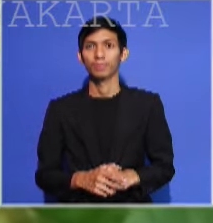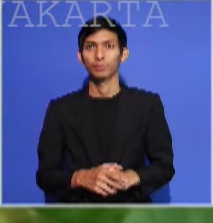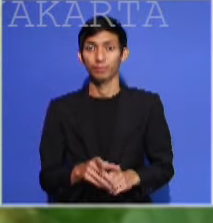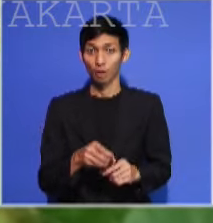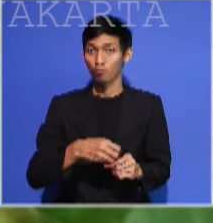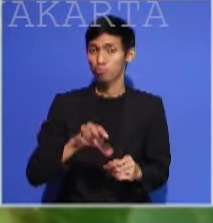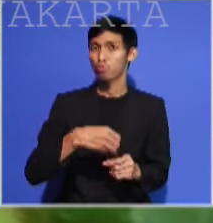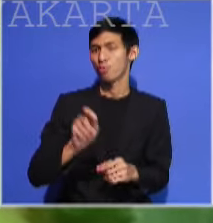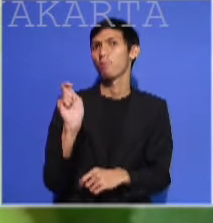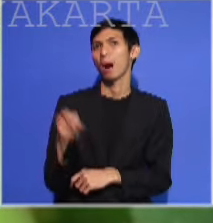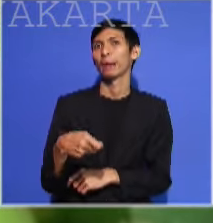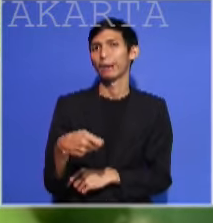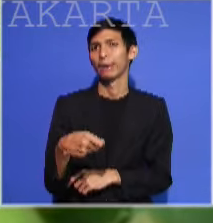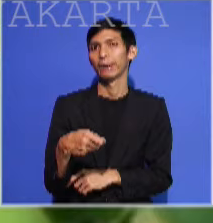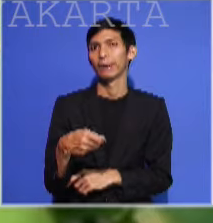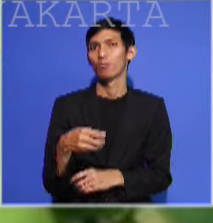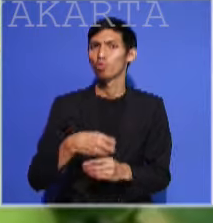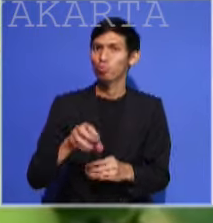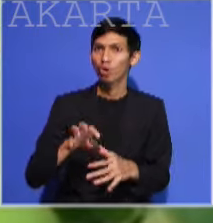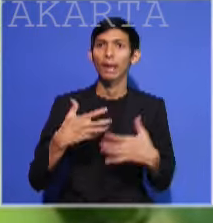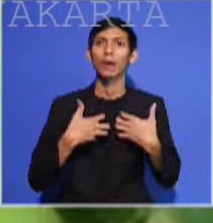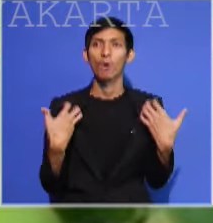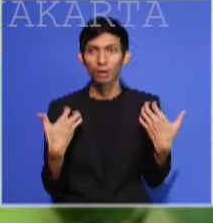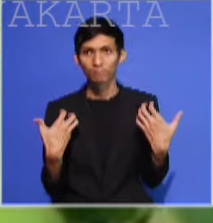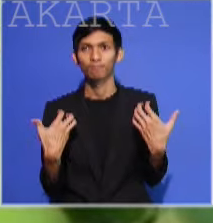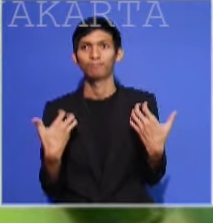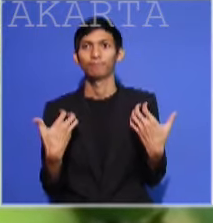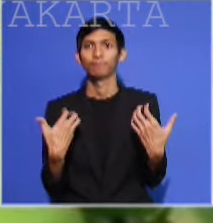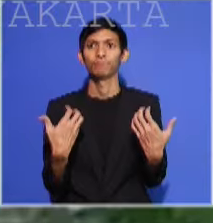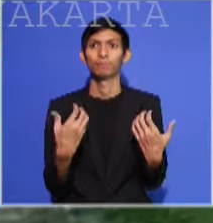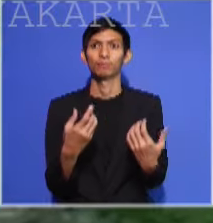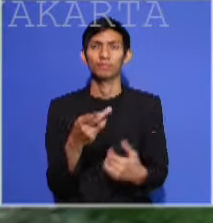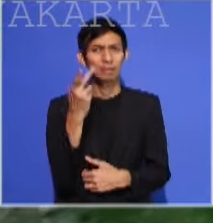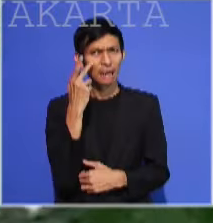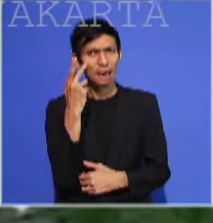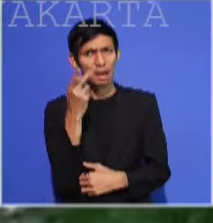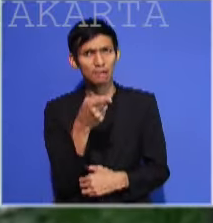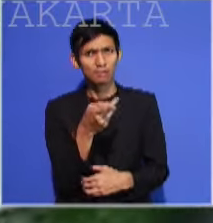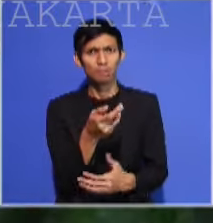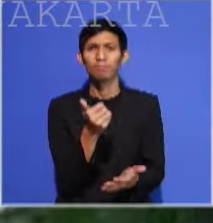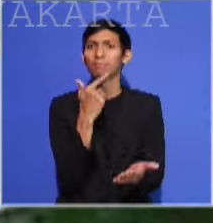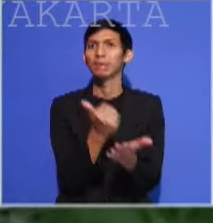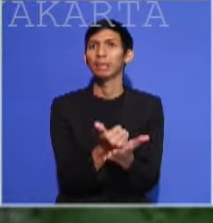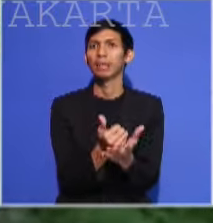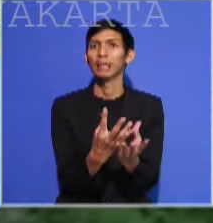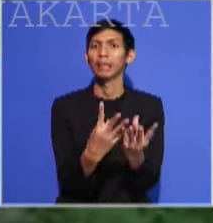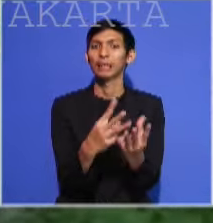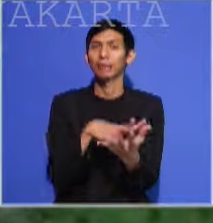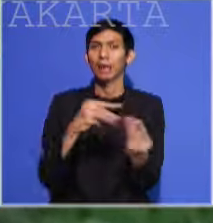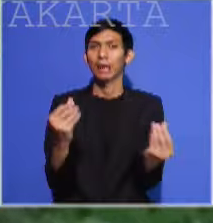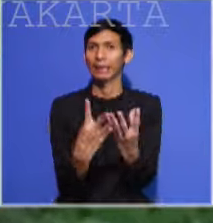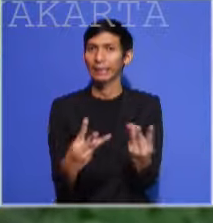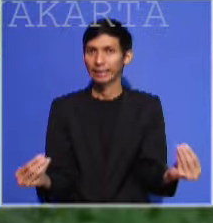sampun ngantos telat, lingkungan gesang taneman menika ugi kedah dipun jagi garingipun. Mila sasampunipun kenging toya